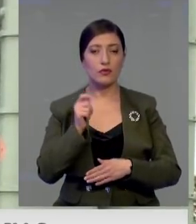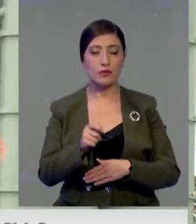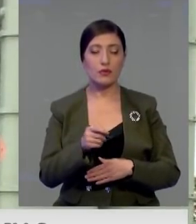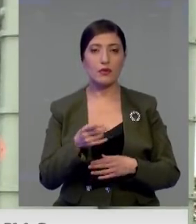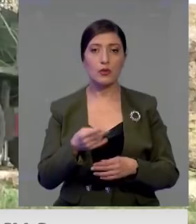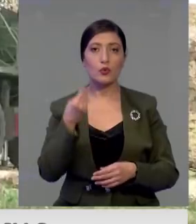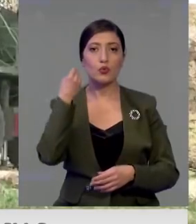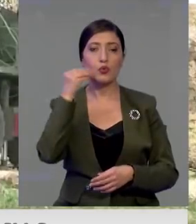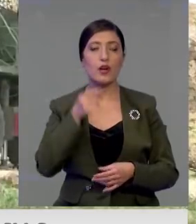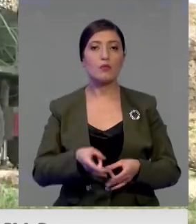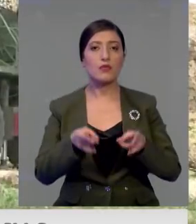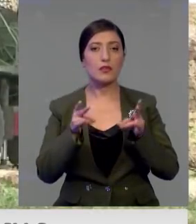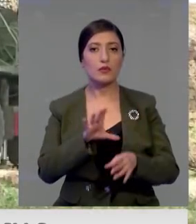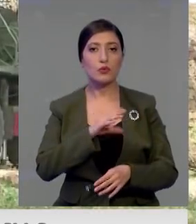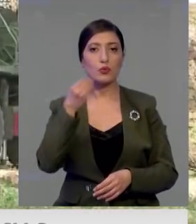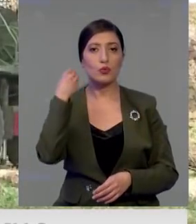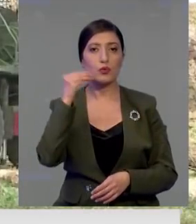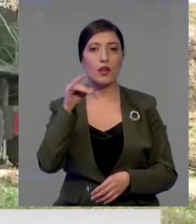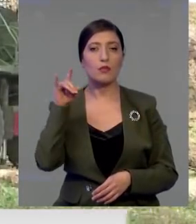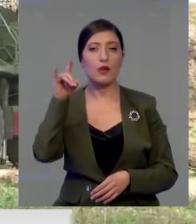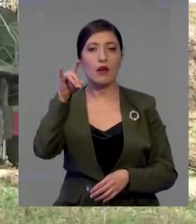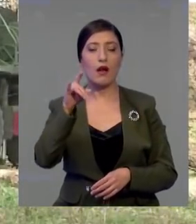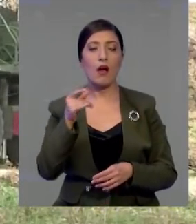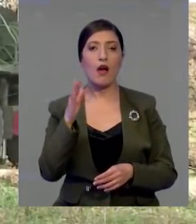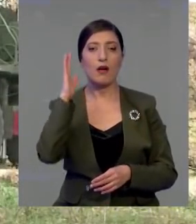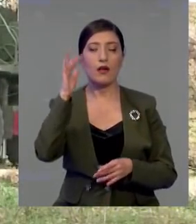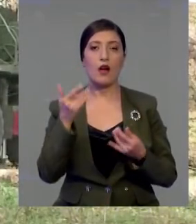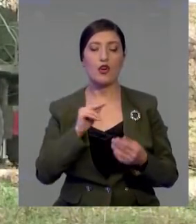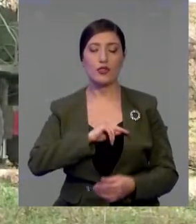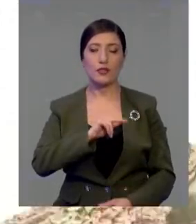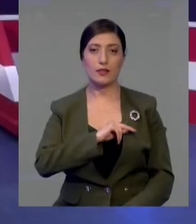կվտանգվի Թուրքիայում ամերիկյան ռազմակայանների հետագա աշխատանքը։